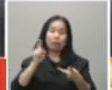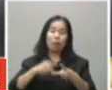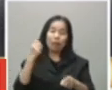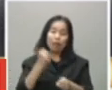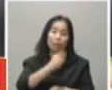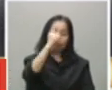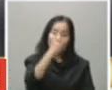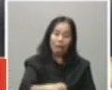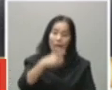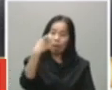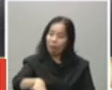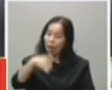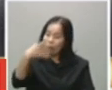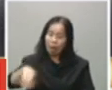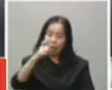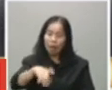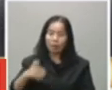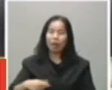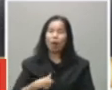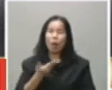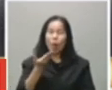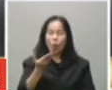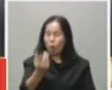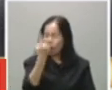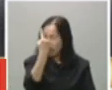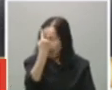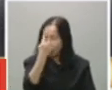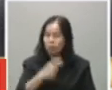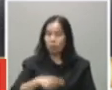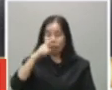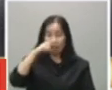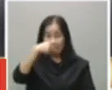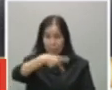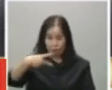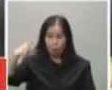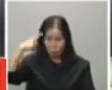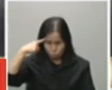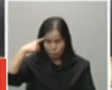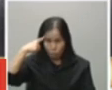คามือเนี่ยผมขอเรื่องเดียวขอให้ฟังภาษาไทยรู้เรื่องพ